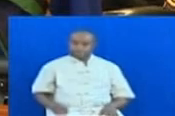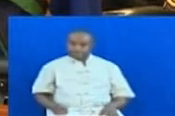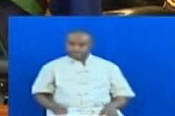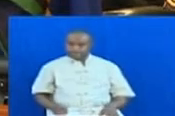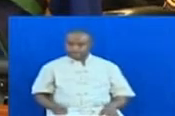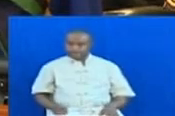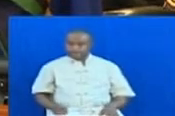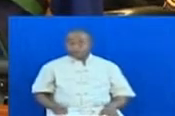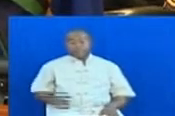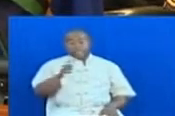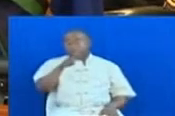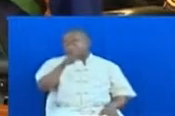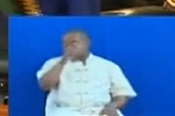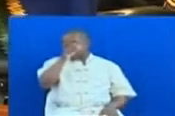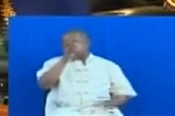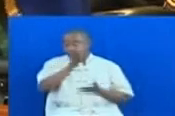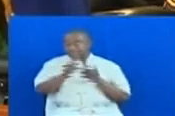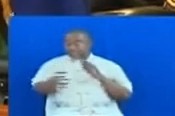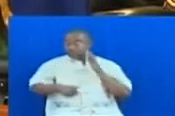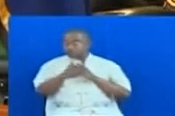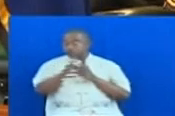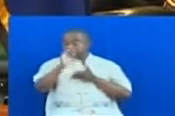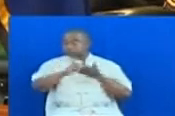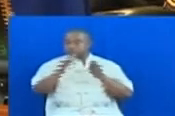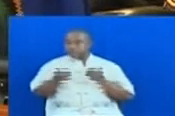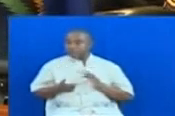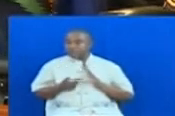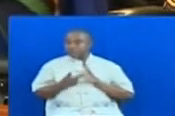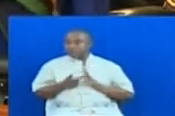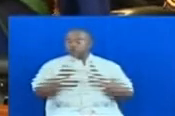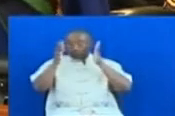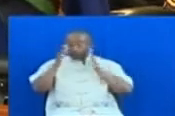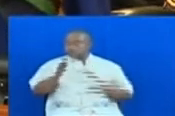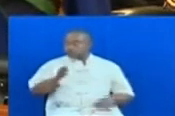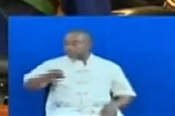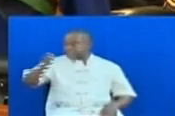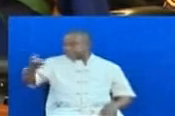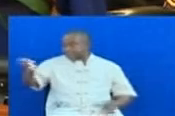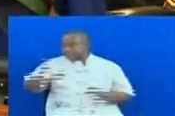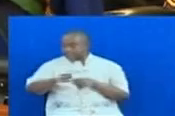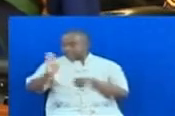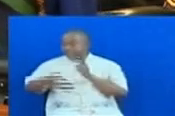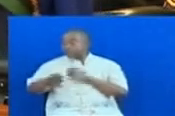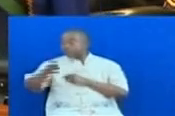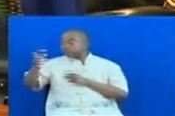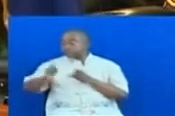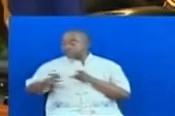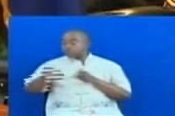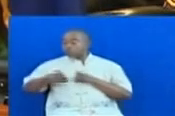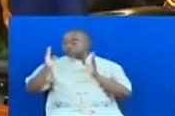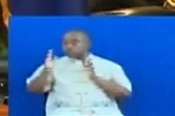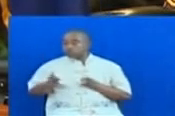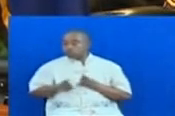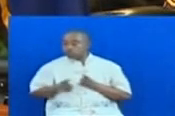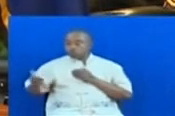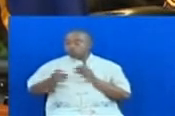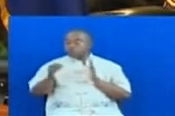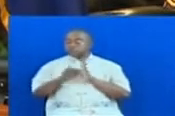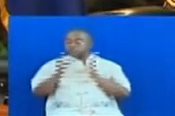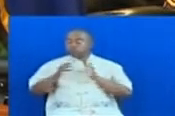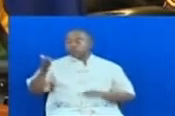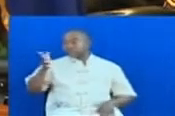ambao hawatajaza hizo fomu kwa sasa ni Mheshimiwa Spika, Naibu Spika, Waziri Mkuu na Mwanasheria Mkuu